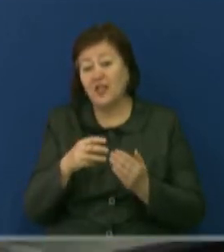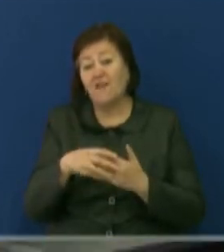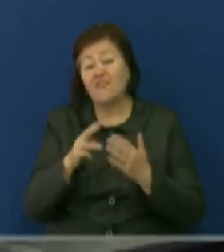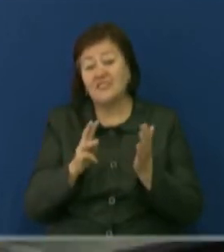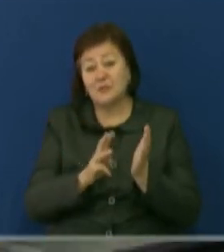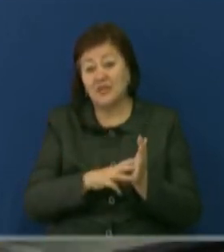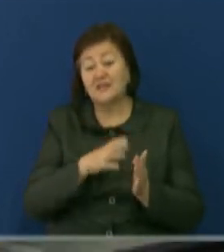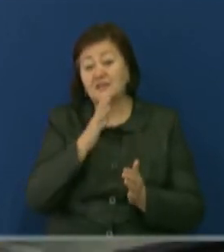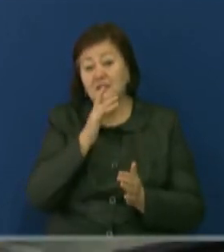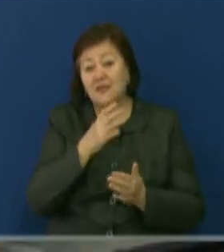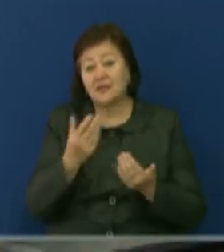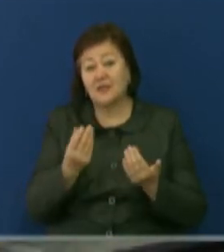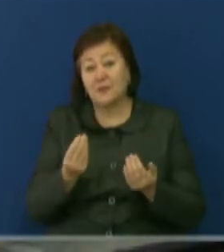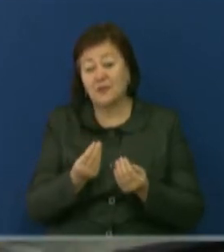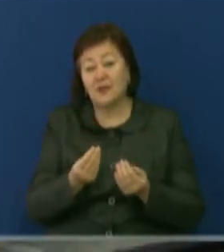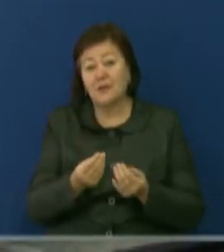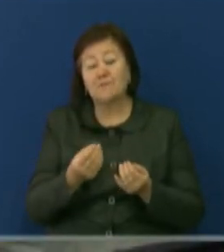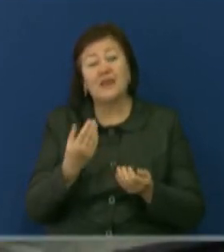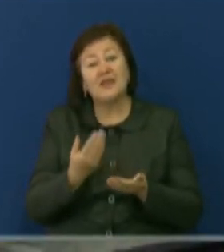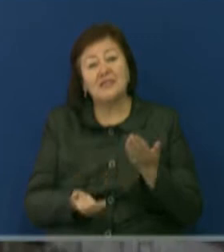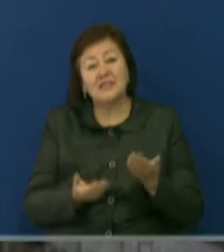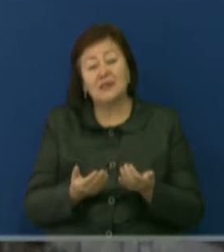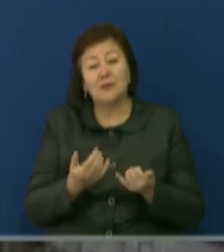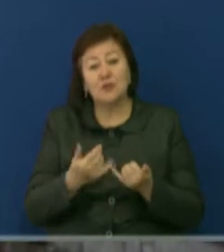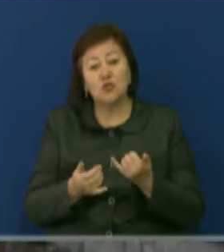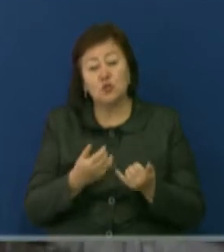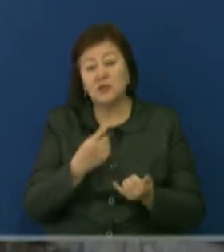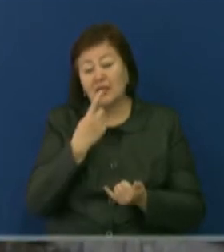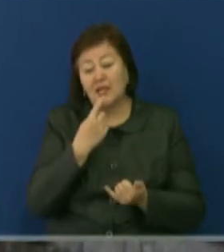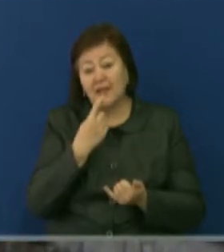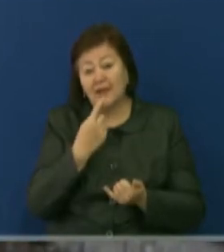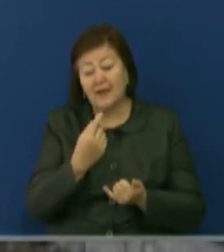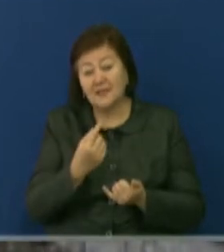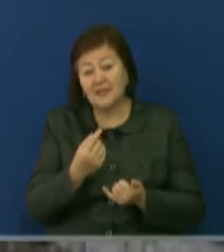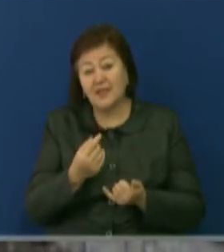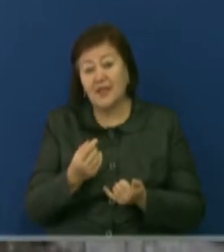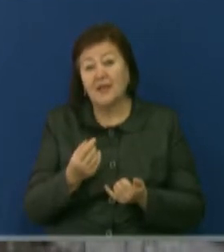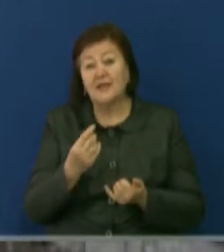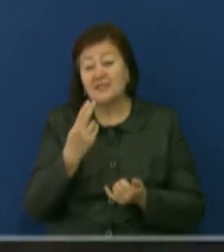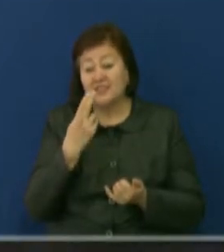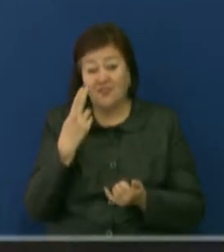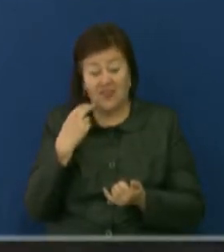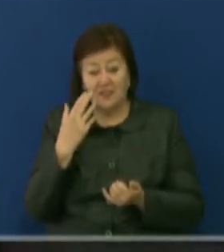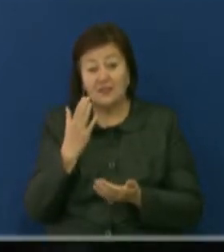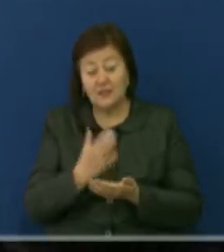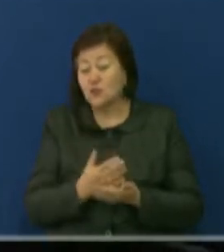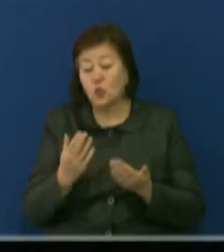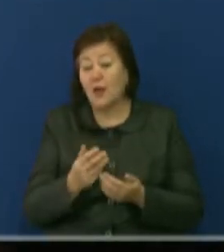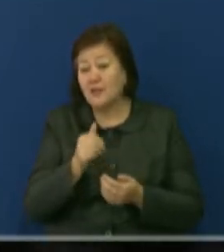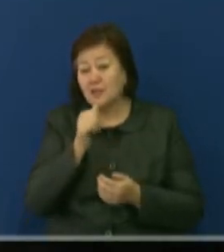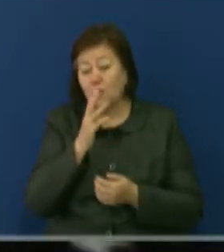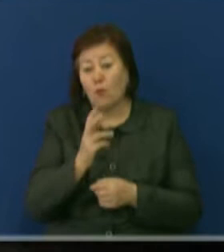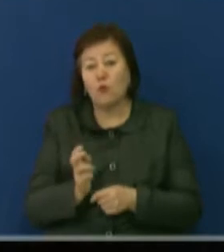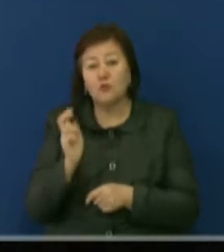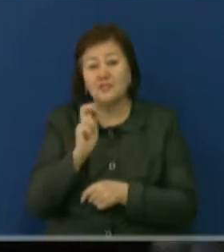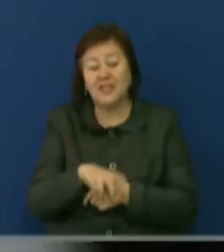Қосымша қызыл немесе сары мәртебесін көрсеткен жағдайда жолаушылар вокзалға кіре алмайды. Сондықтан да Қазақстан Республикасының